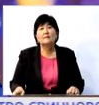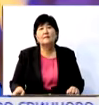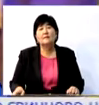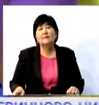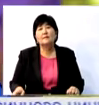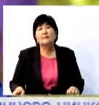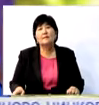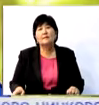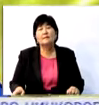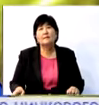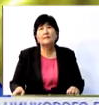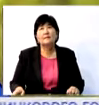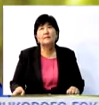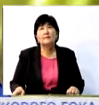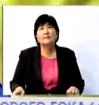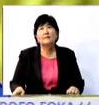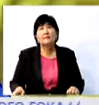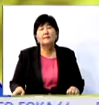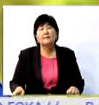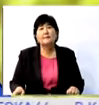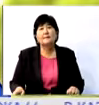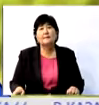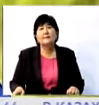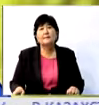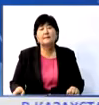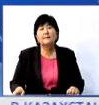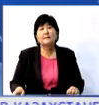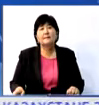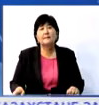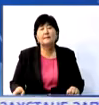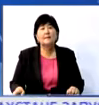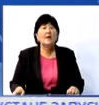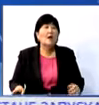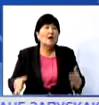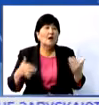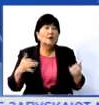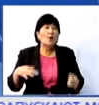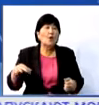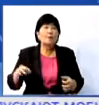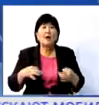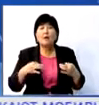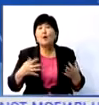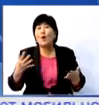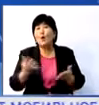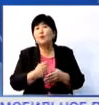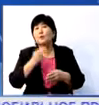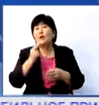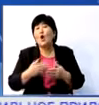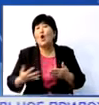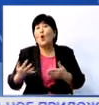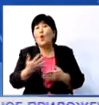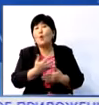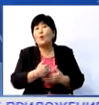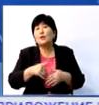Айгерим Туриман, Айнур Тумышбаева, Ахан Алиев, Тосхан Сатпай, телеканал «Кызылорда». Сегодня область празднует успешное завершение уборочной